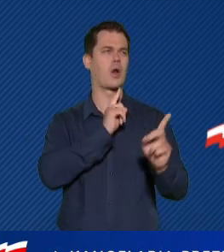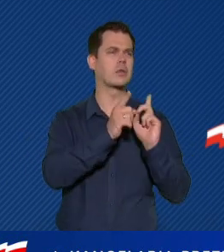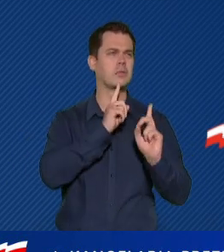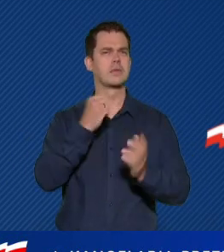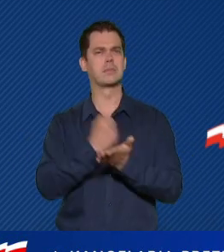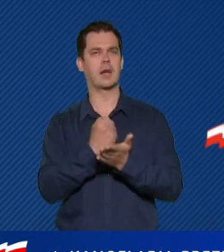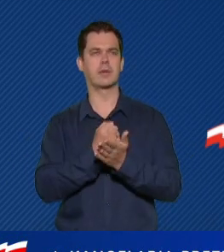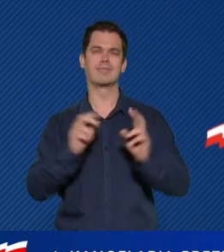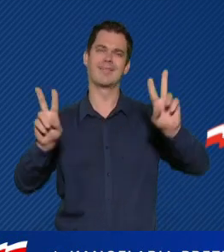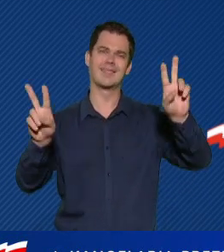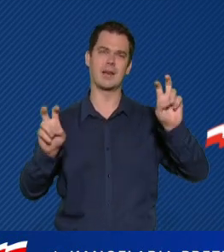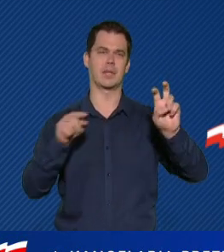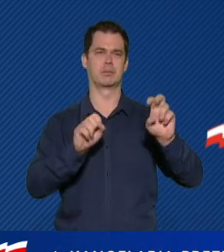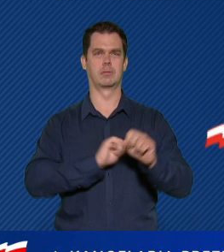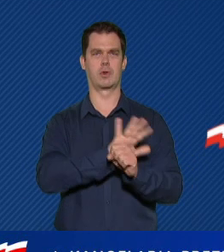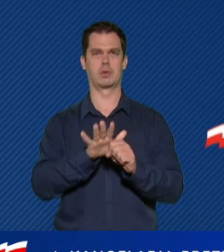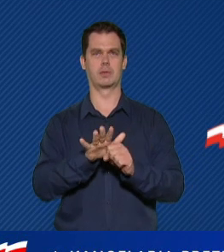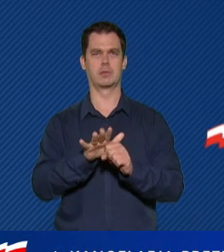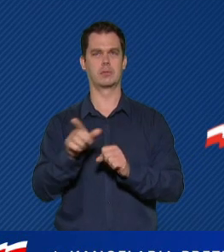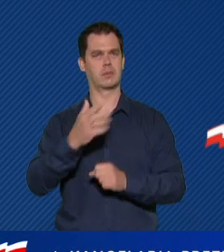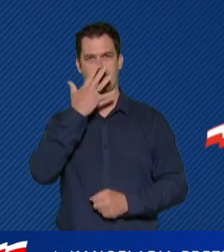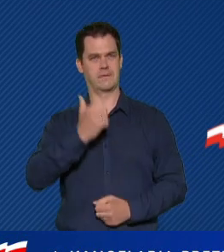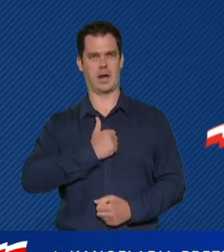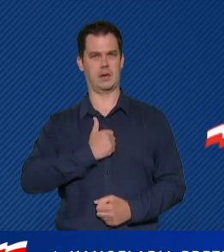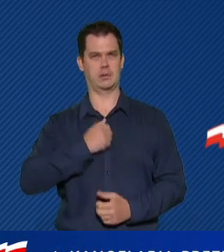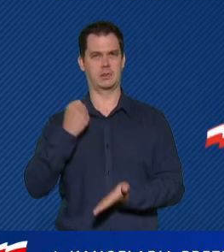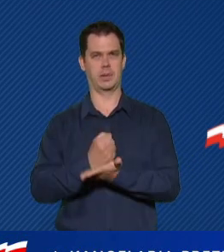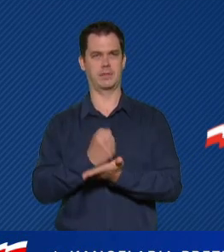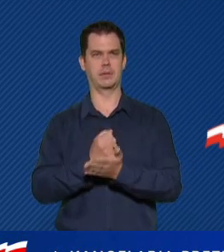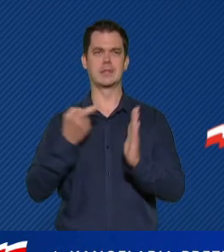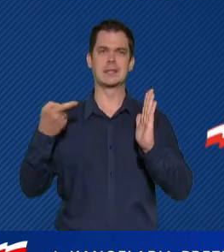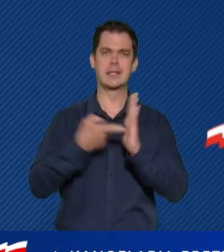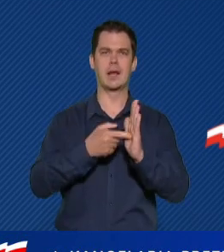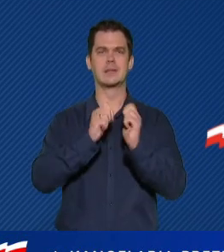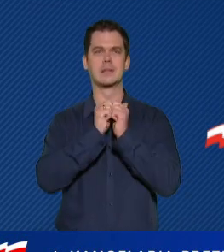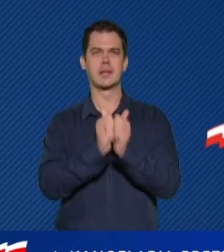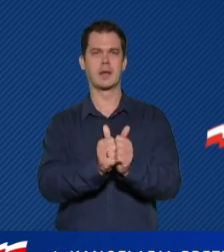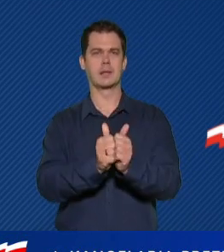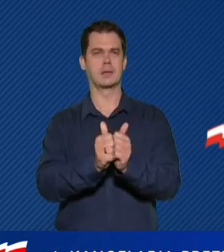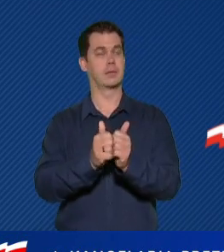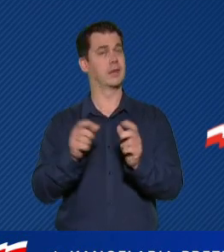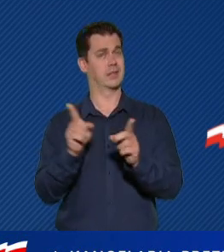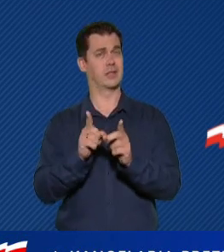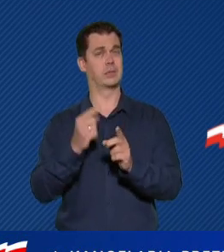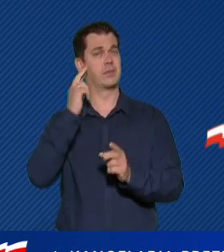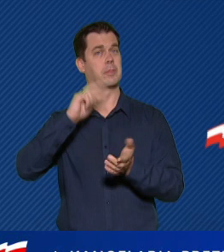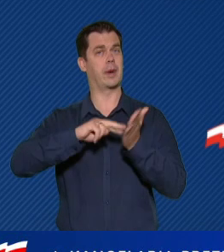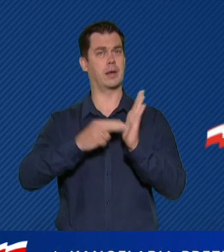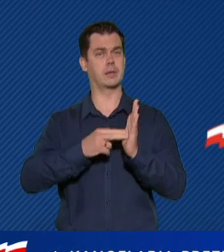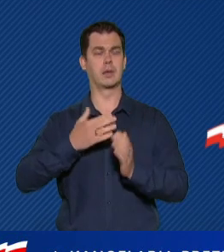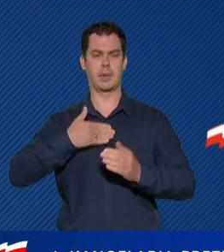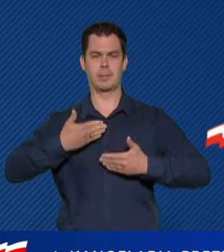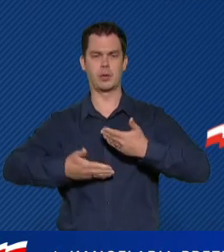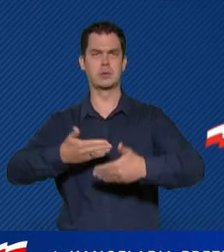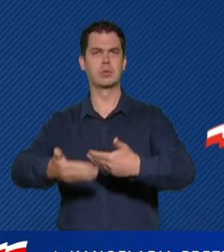tematu. Są jasno wyznaczone zadania, określone cele. Mamy też zaprojektowaną